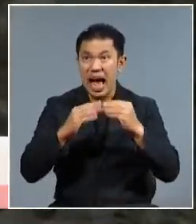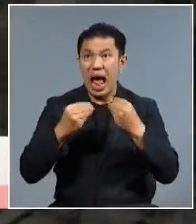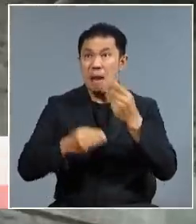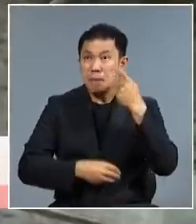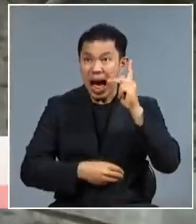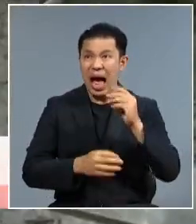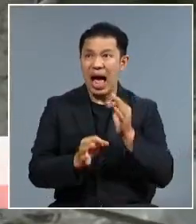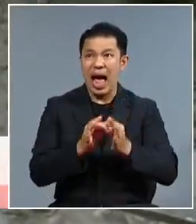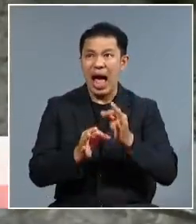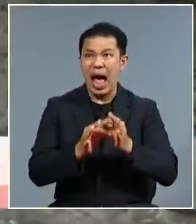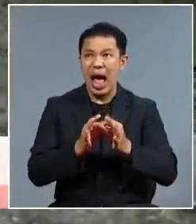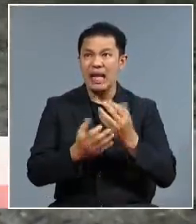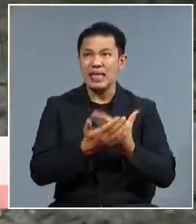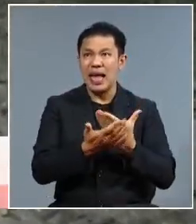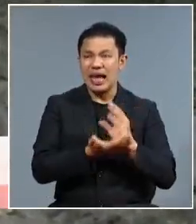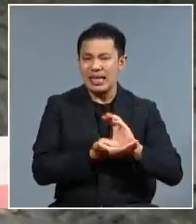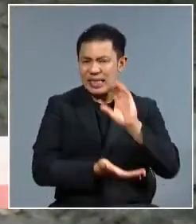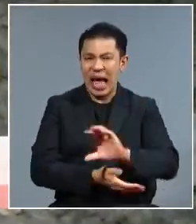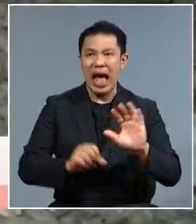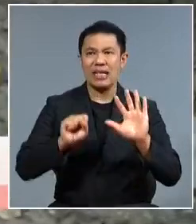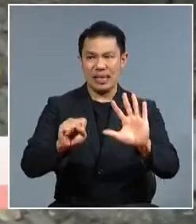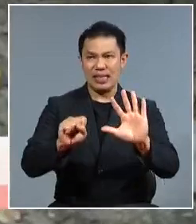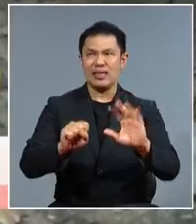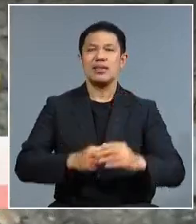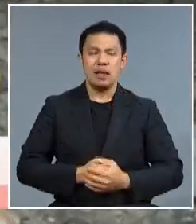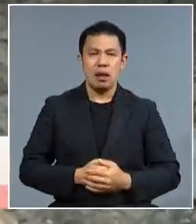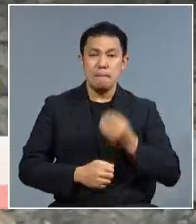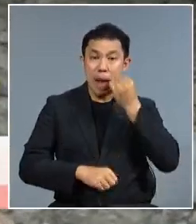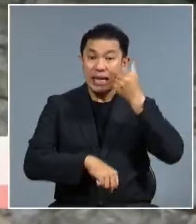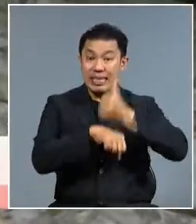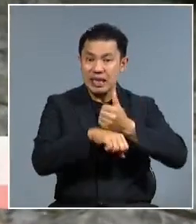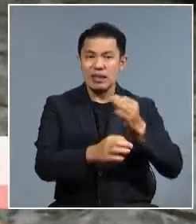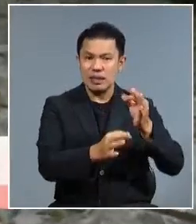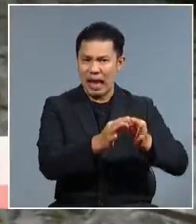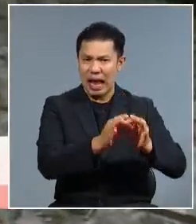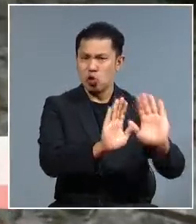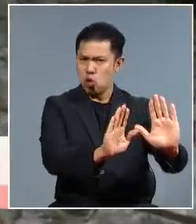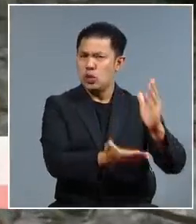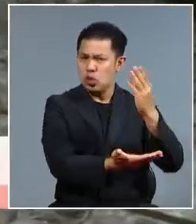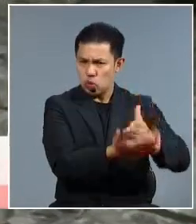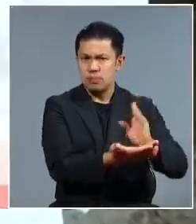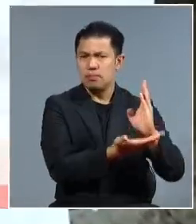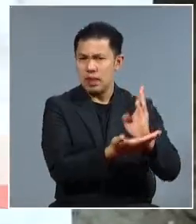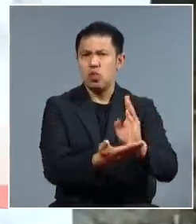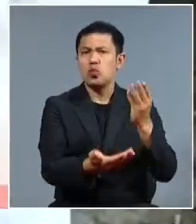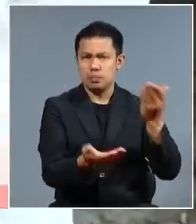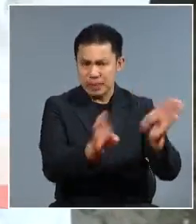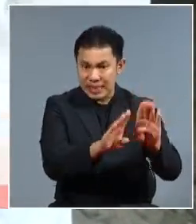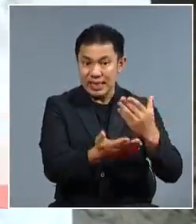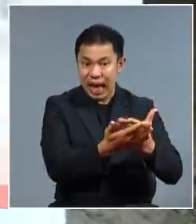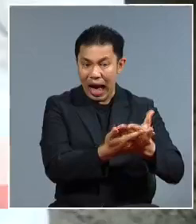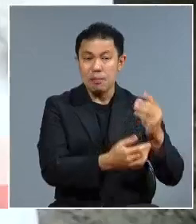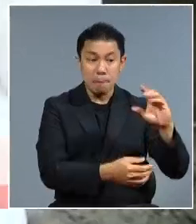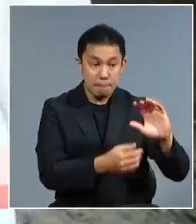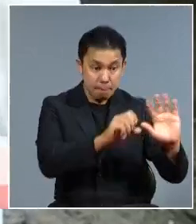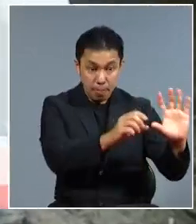านบัญชีธนาคารจำนวน500,000กว่าบาทแล้วครับซึ่งทางผู้ใหญ่บ้านขอปิดบัญชีในการรับบริจาคนะครับพร้อมกับเตรียมนำเงินไปสร้างบ้านใ